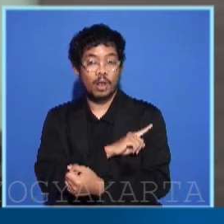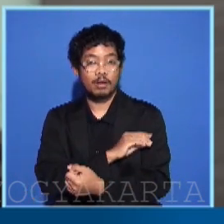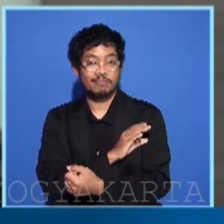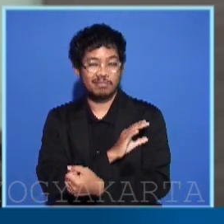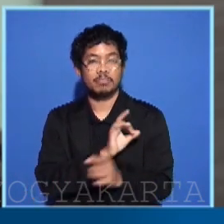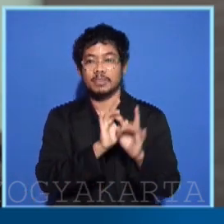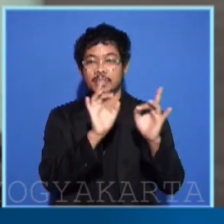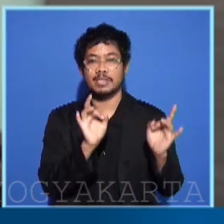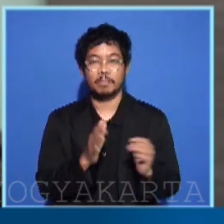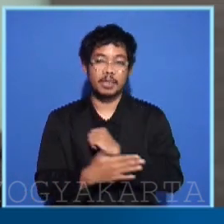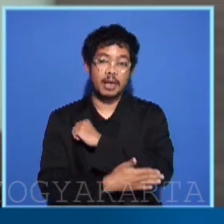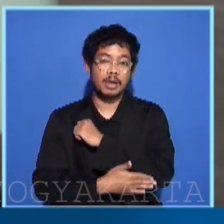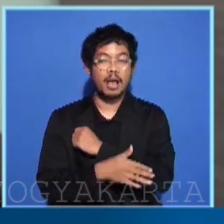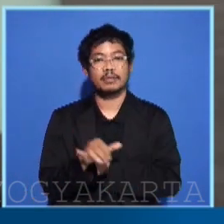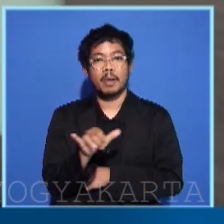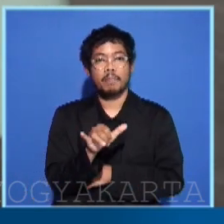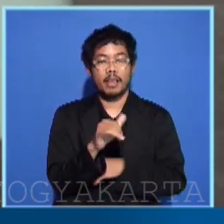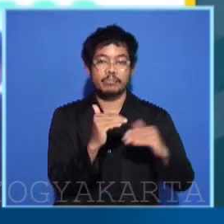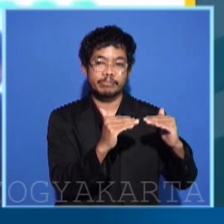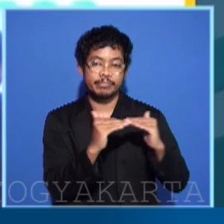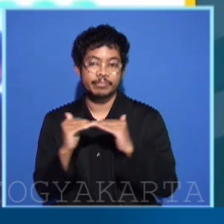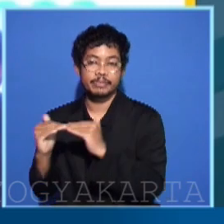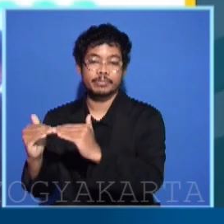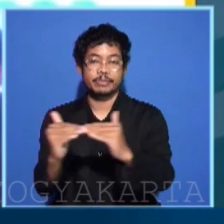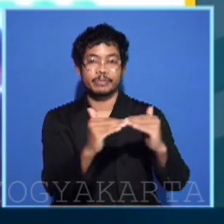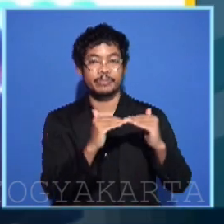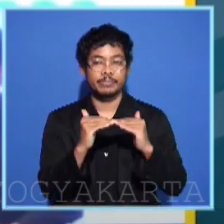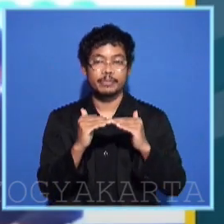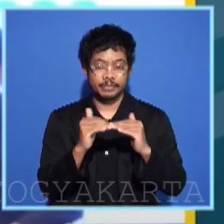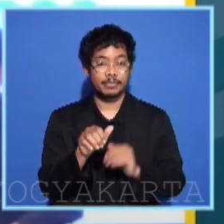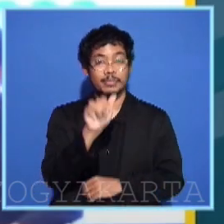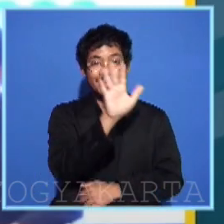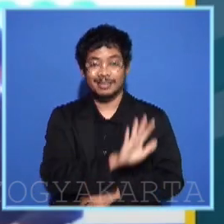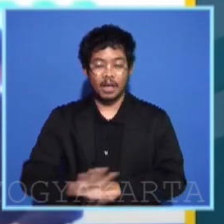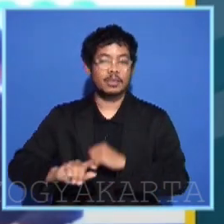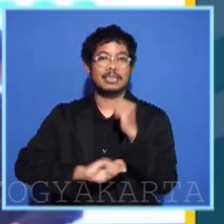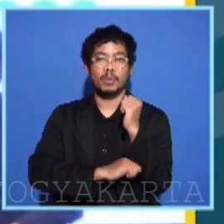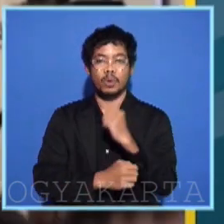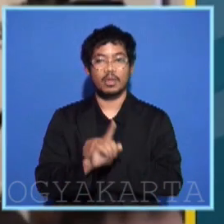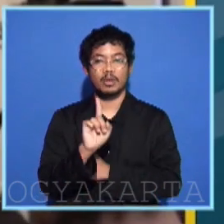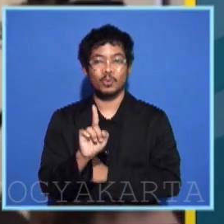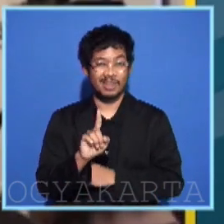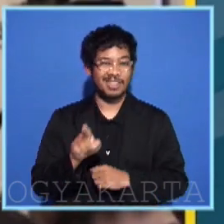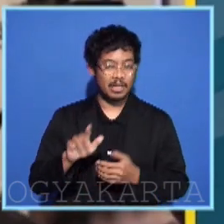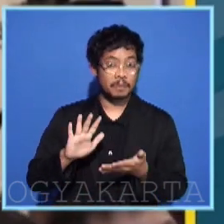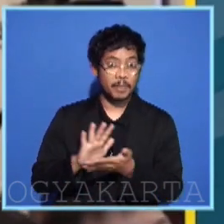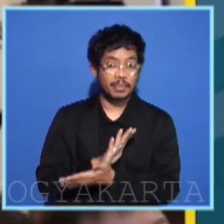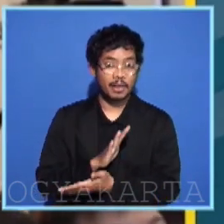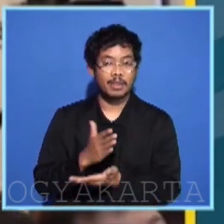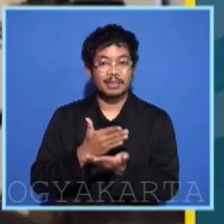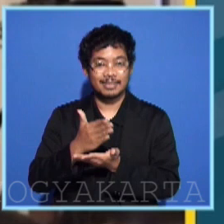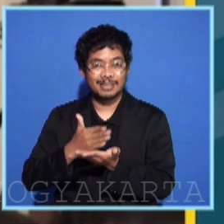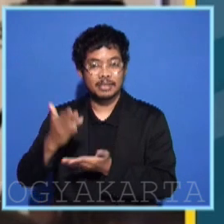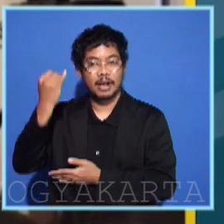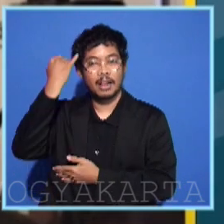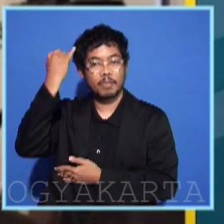apa yang disebut kita tadi one ASEAN One response ya agenda ini diharapkan menjadi kesempatan berbagi pengetahuan serta pengalaman